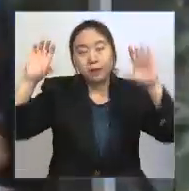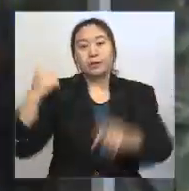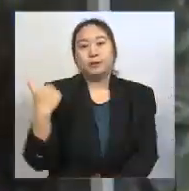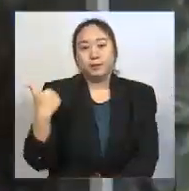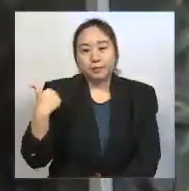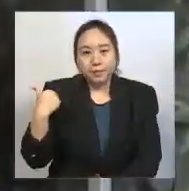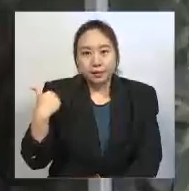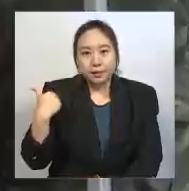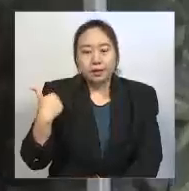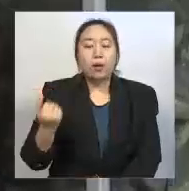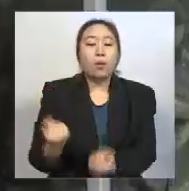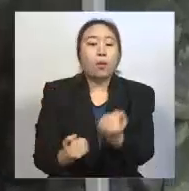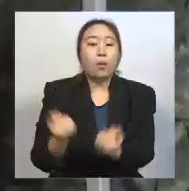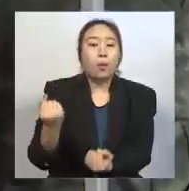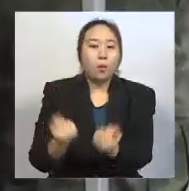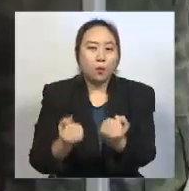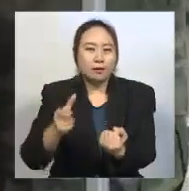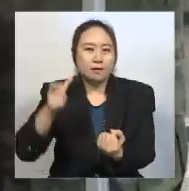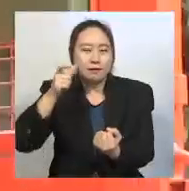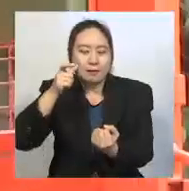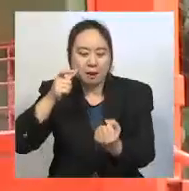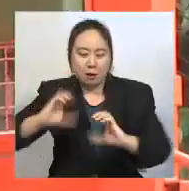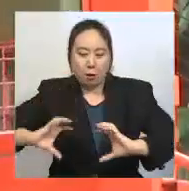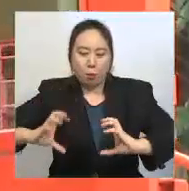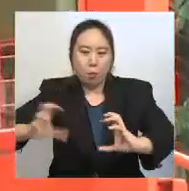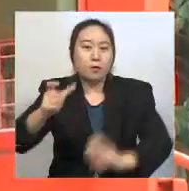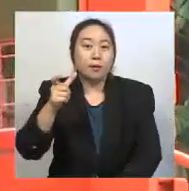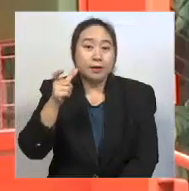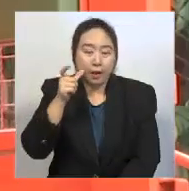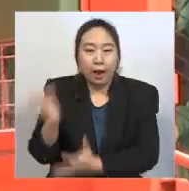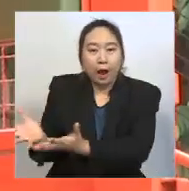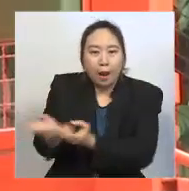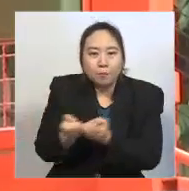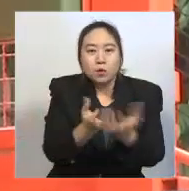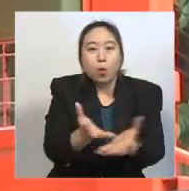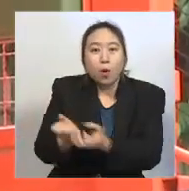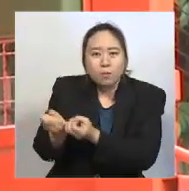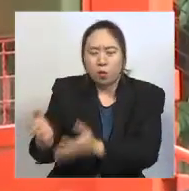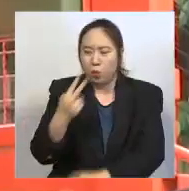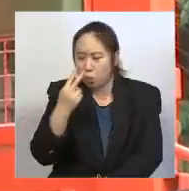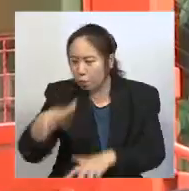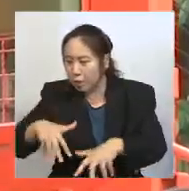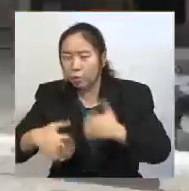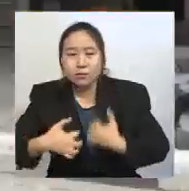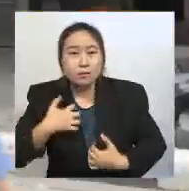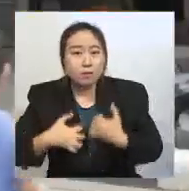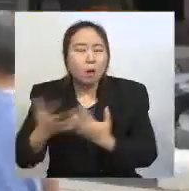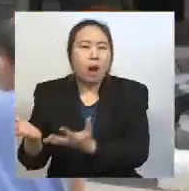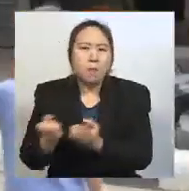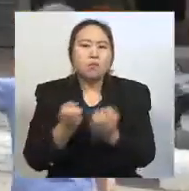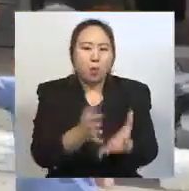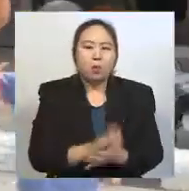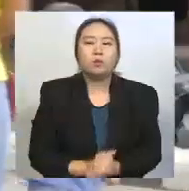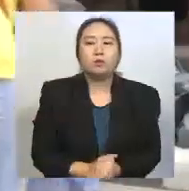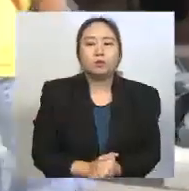การนำรถขนาดใหญ่นะคะมารับส่งประชาชนที่ได้รับความเดือดร้อนค่ะเพราะว่าต้องบอกว่าอา